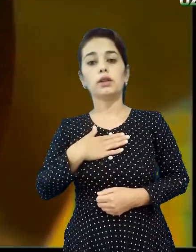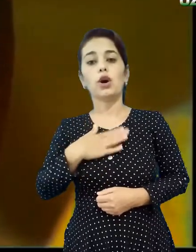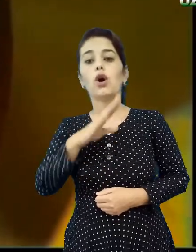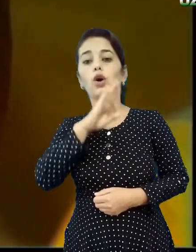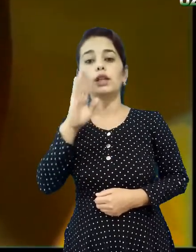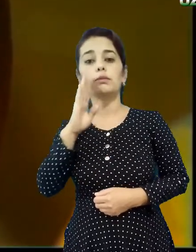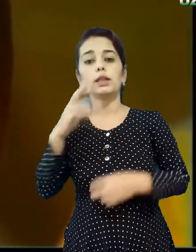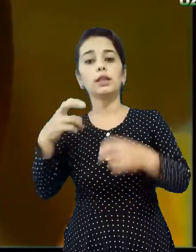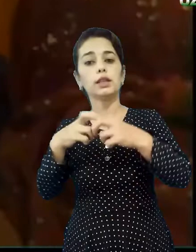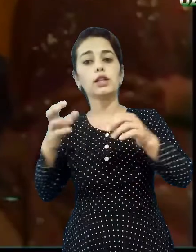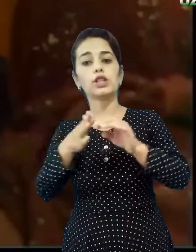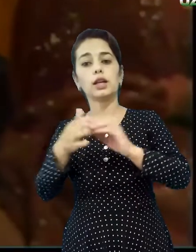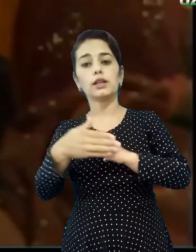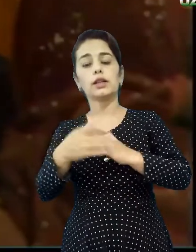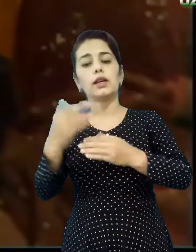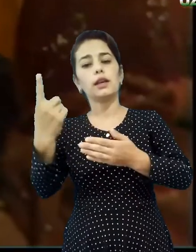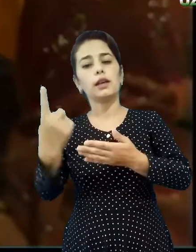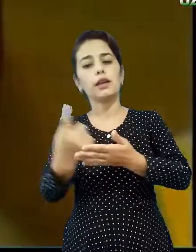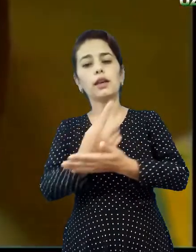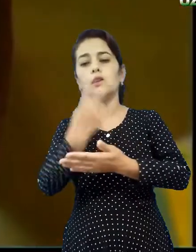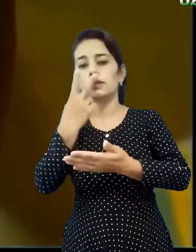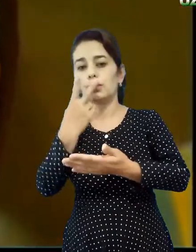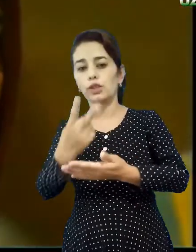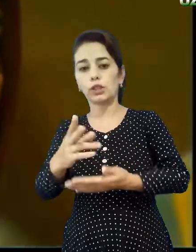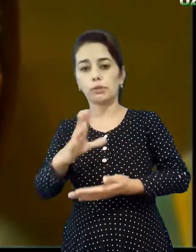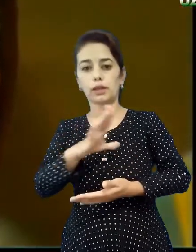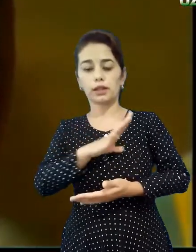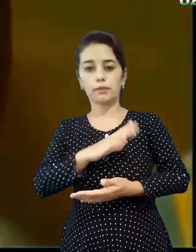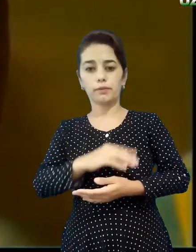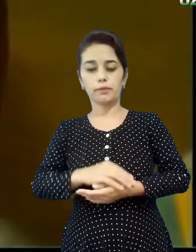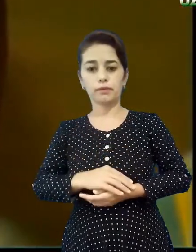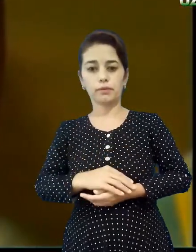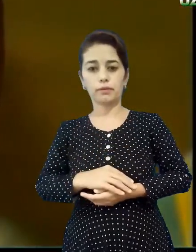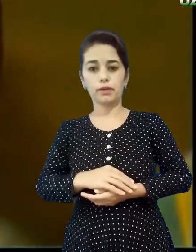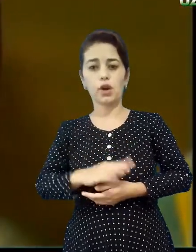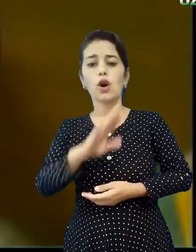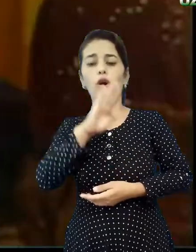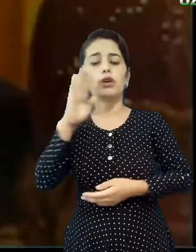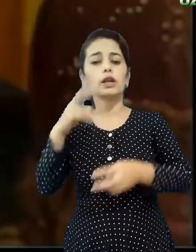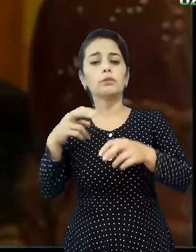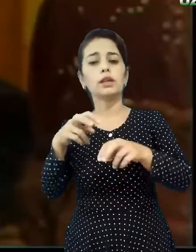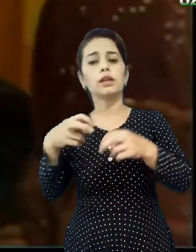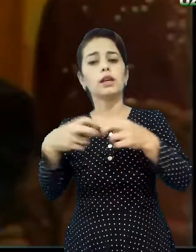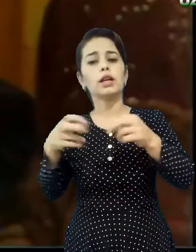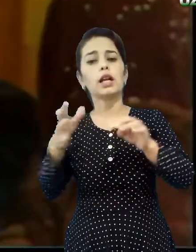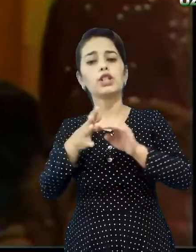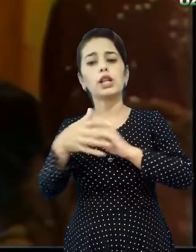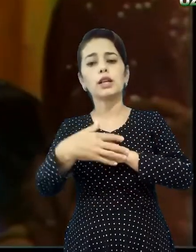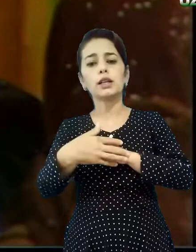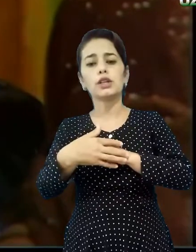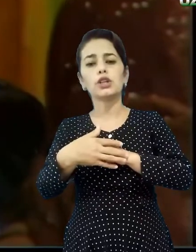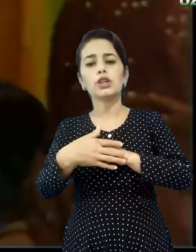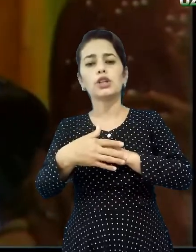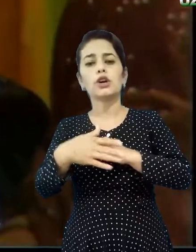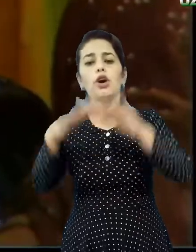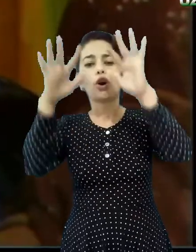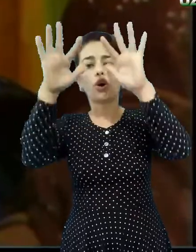Men onamning kalishlarini endi ko'rishim edi. Onamning